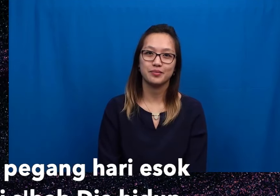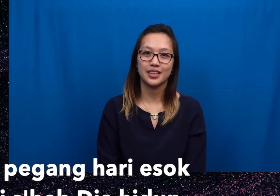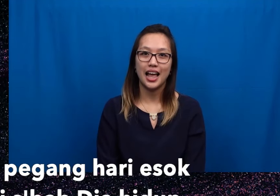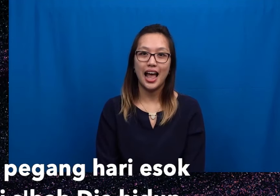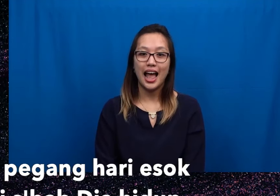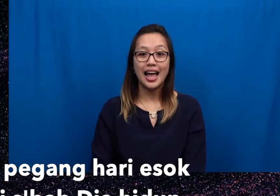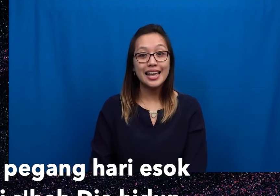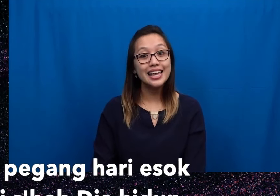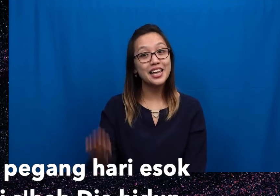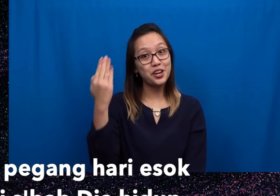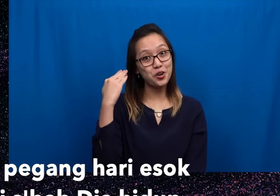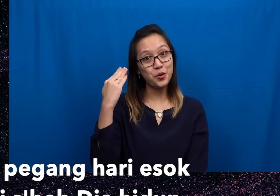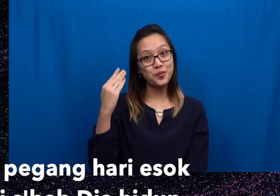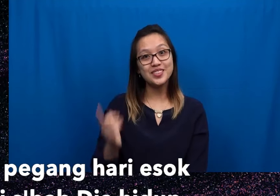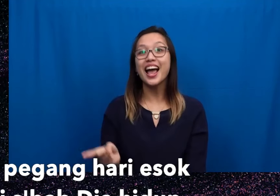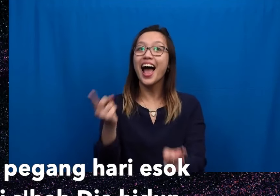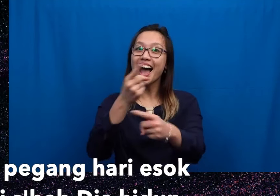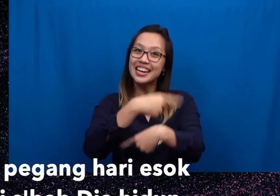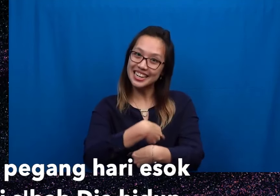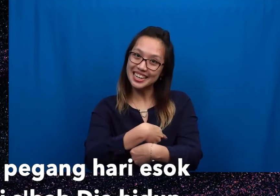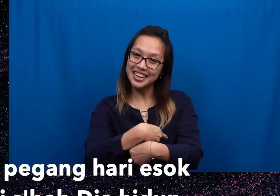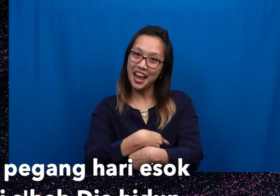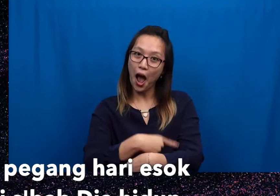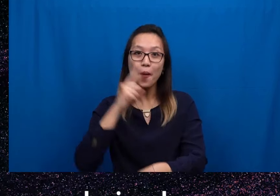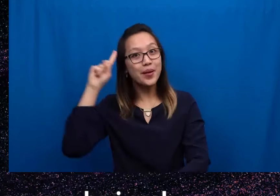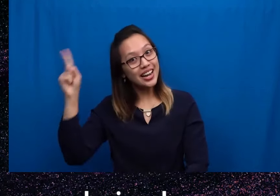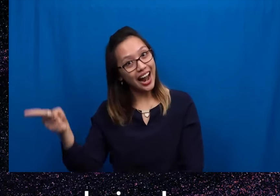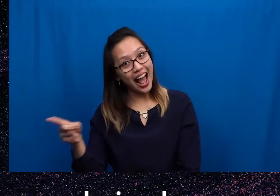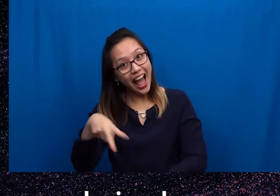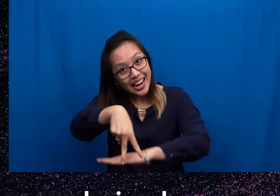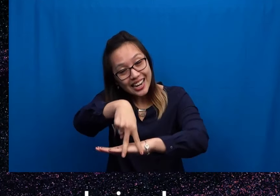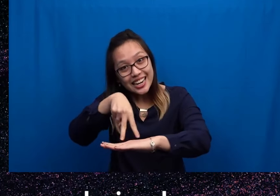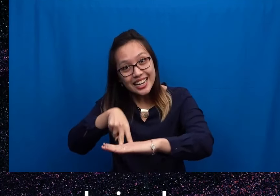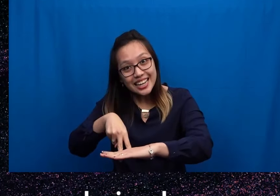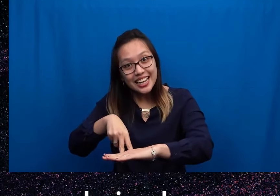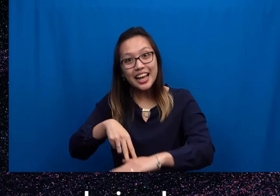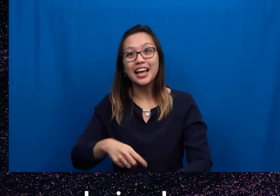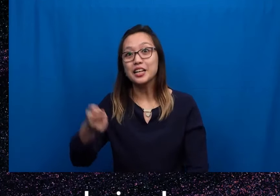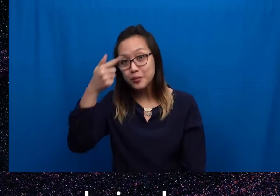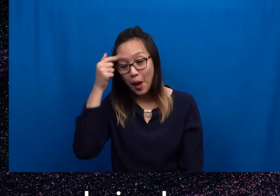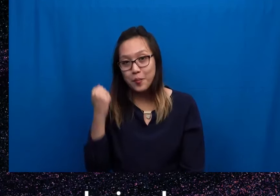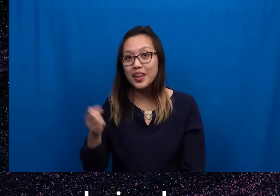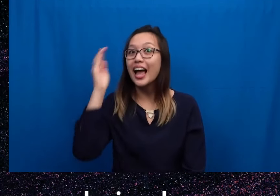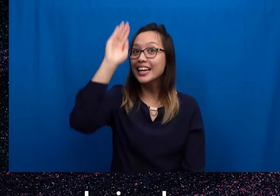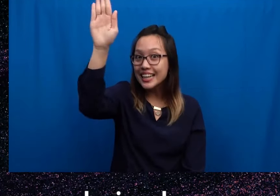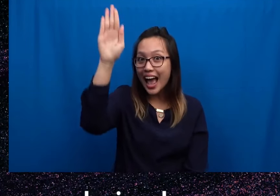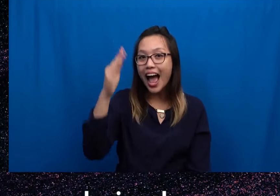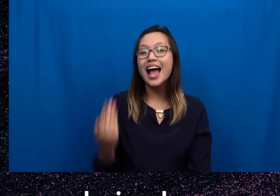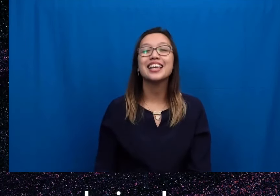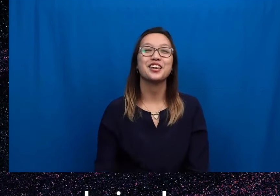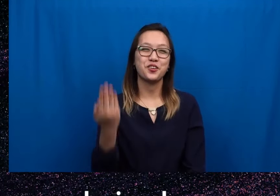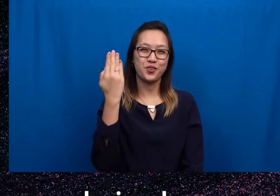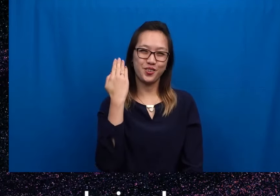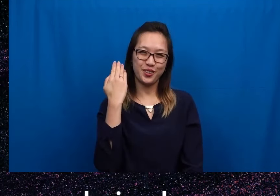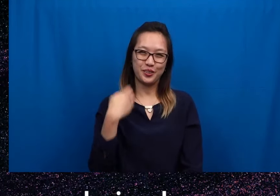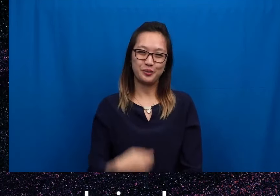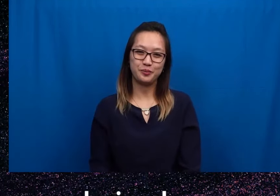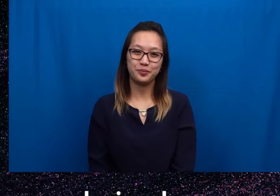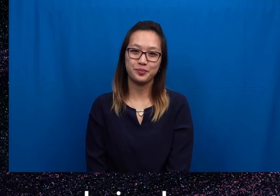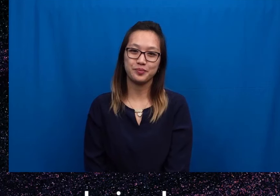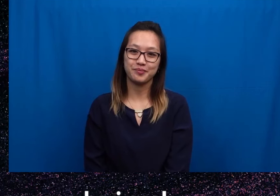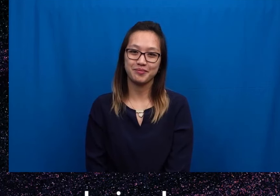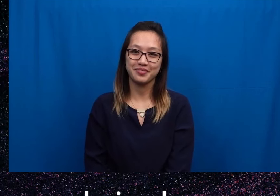esok. Hidup jadi berarti sebab Dia